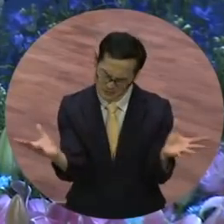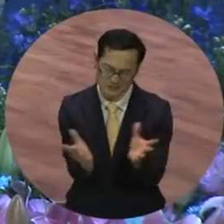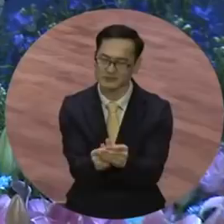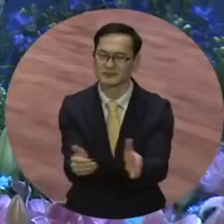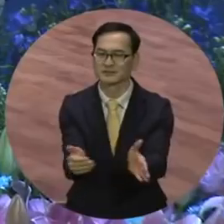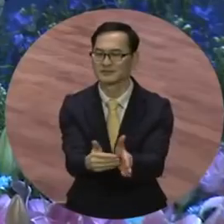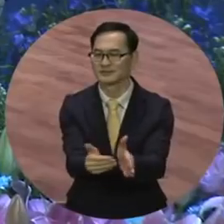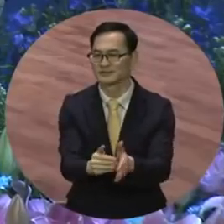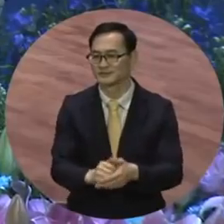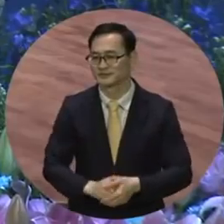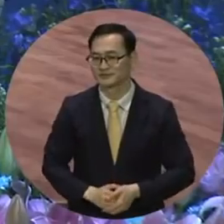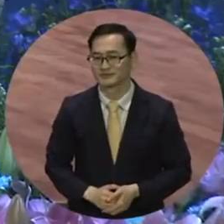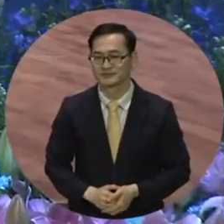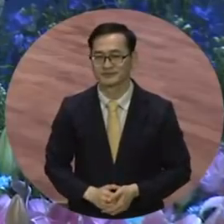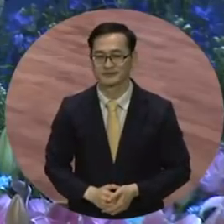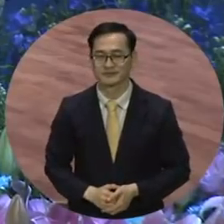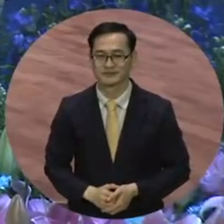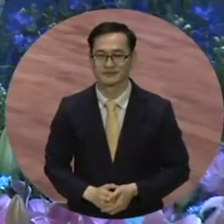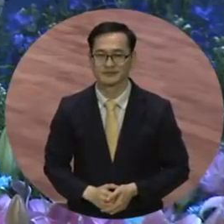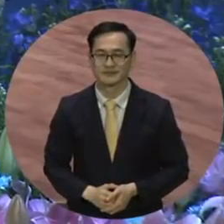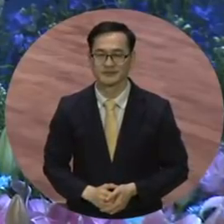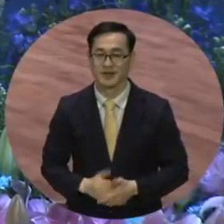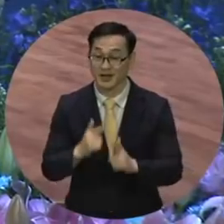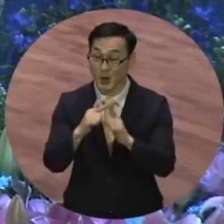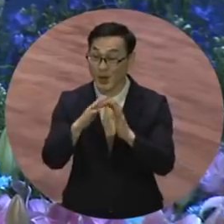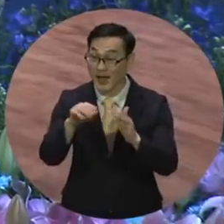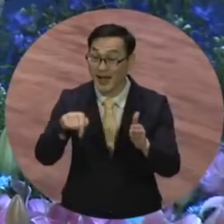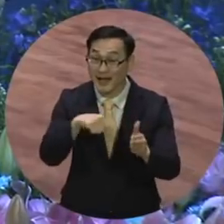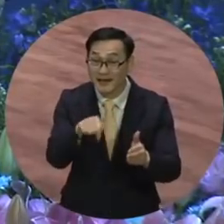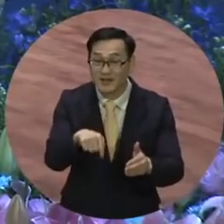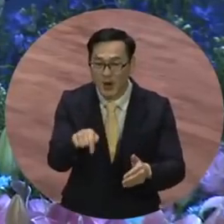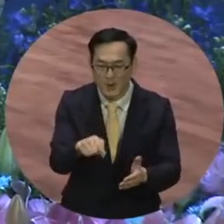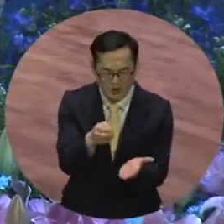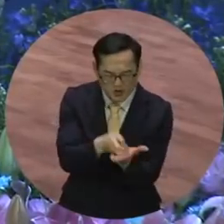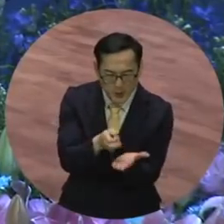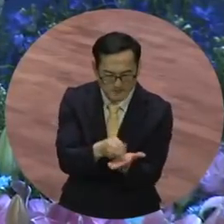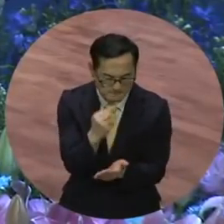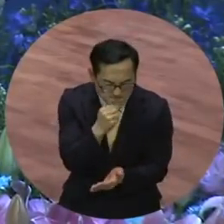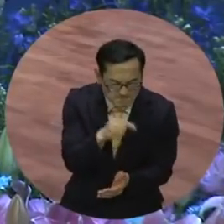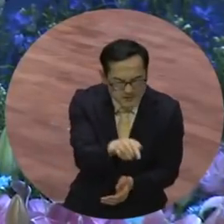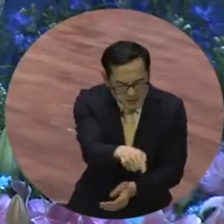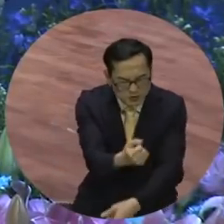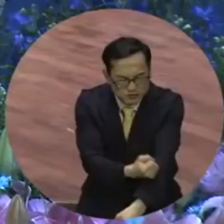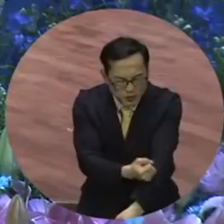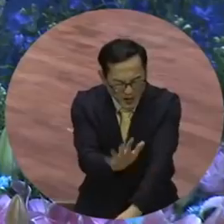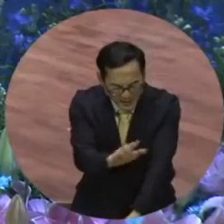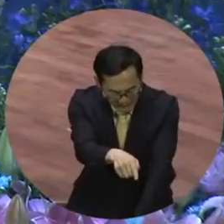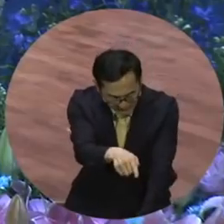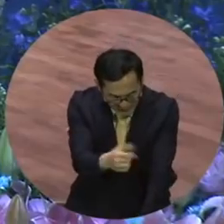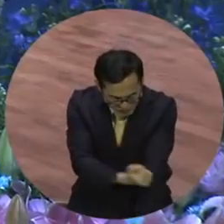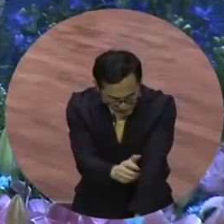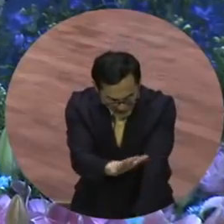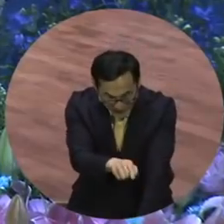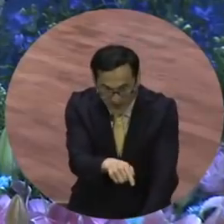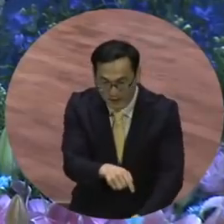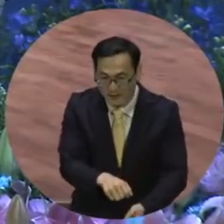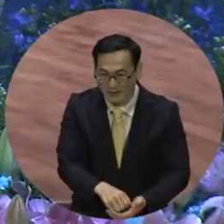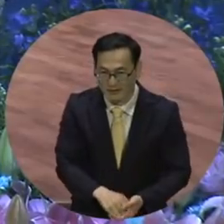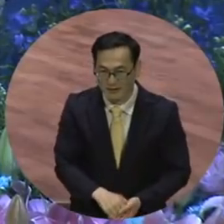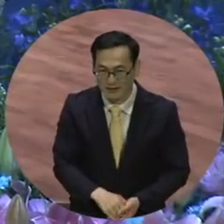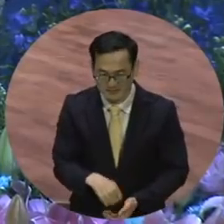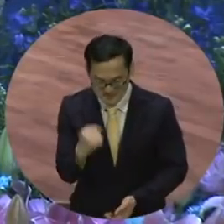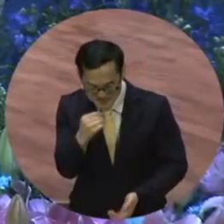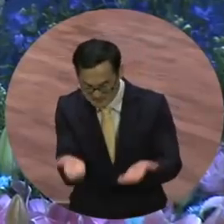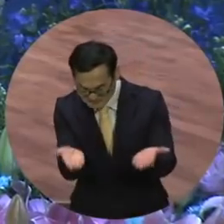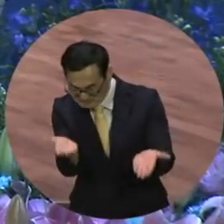그 세상 사람 초점을 자꾸 교회 안에서도 이런 율법을 가지고 윤리 도덕 가지고 교회 안에서도